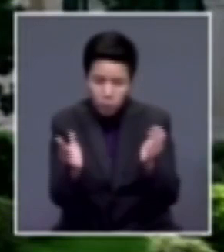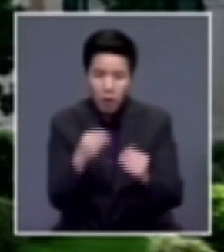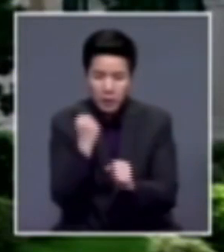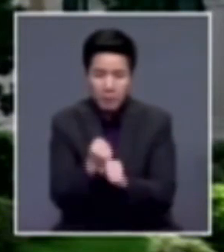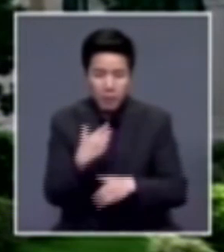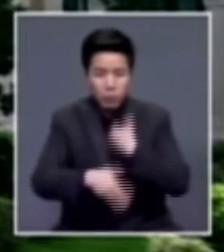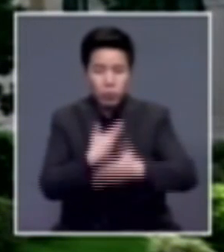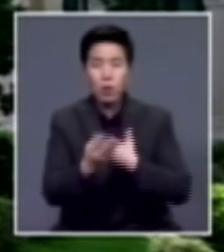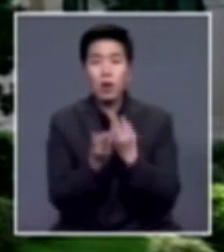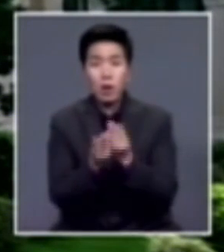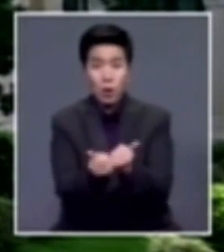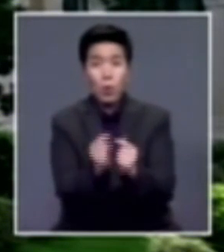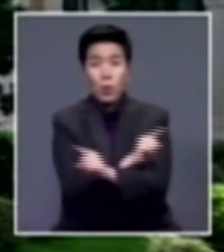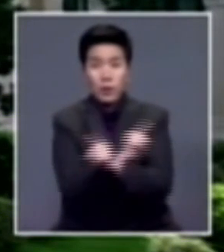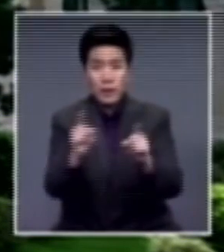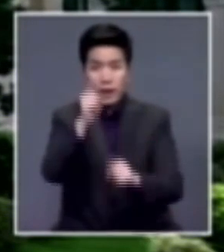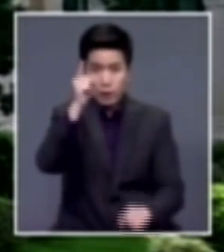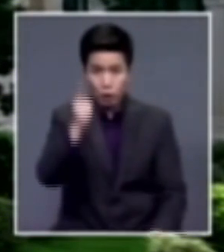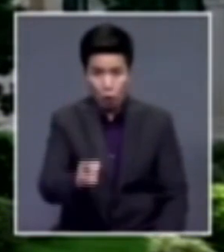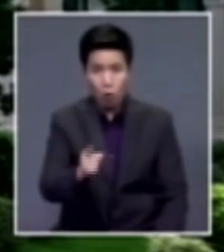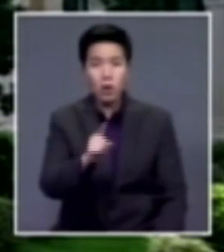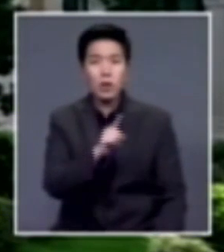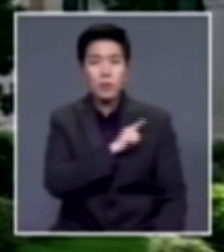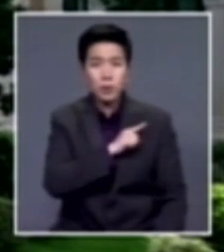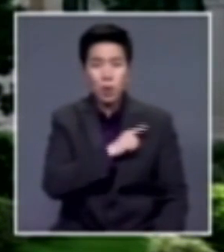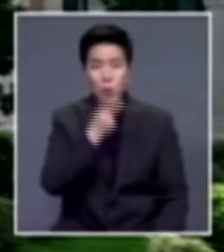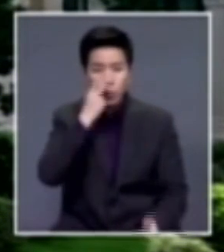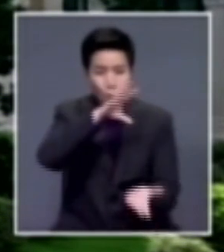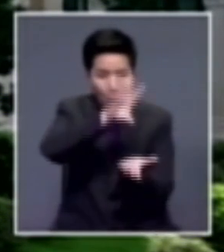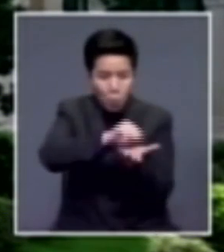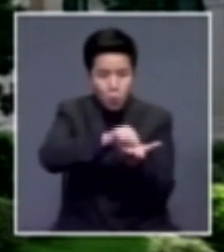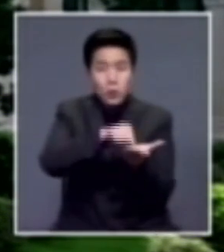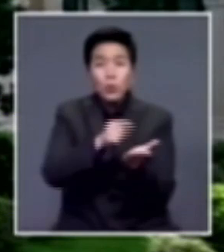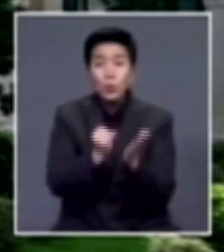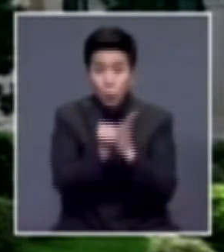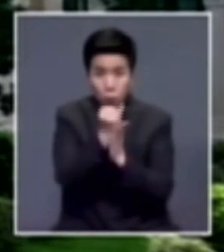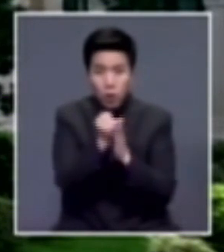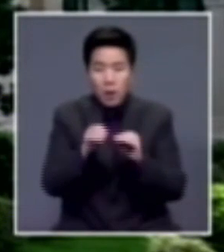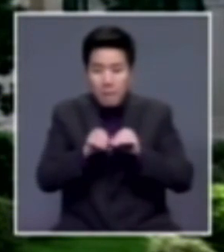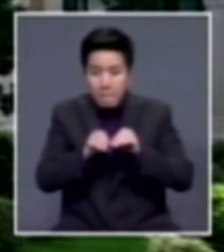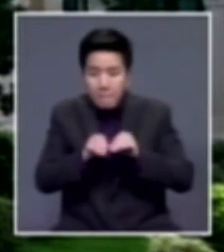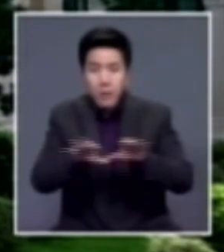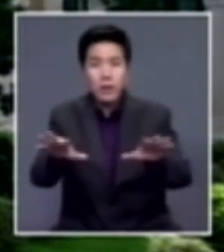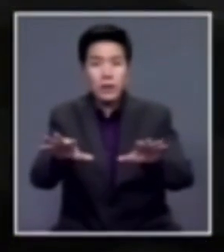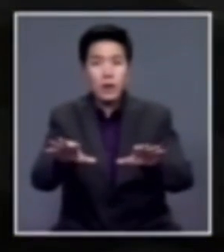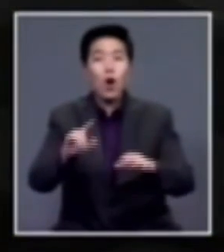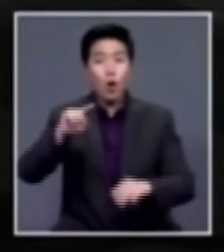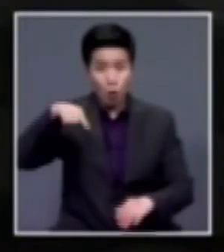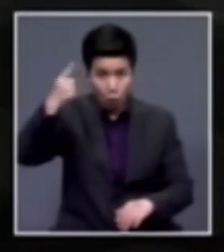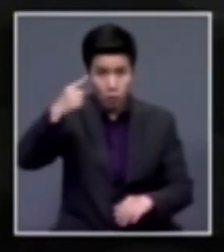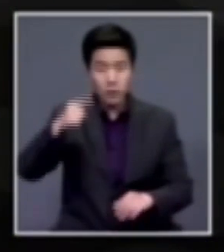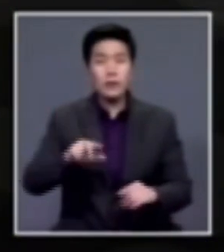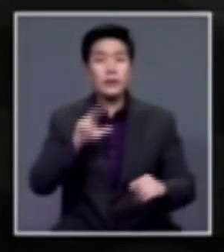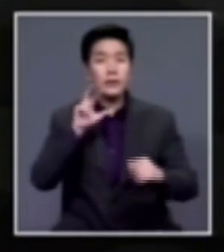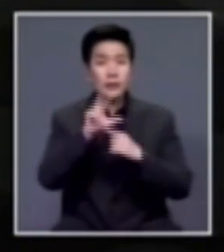ความรวดเร็วขึ้นหากแต่จะต้องมีความรับผิดชอบในการตรวจสอบข้อมูลข่าวสารก่อนจะนำเข้าสู่ระบบเครือข่ายนะครับ